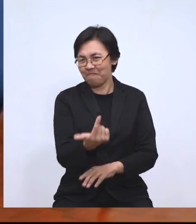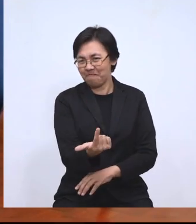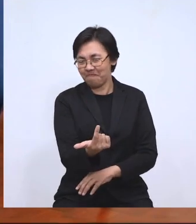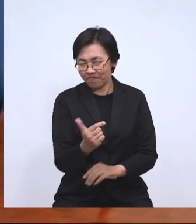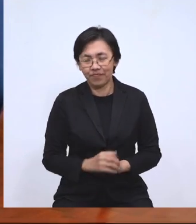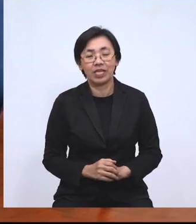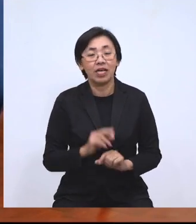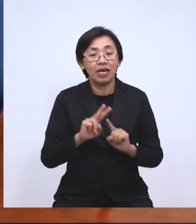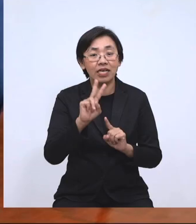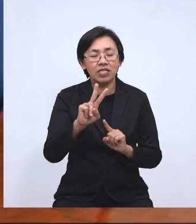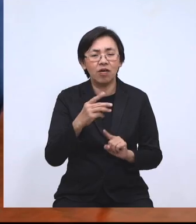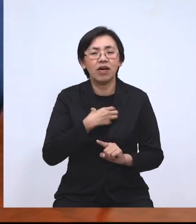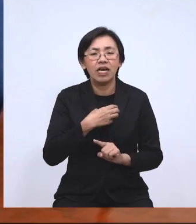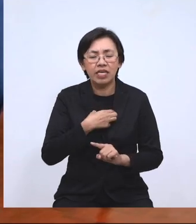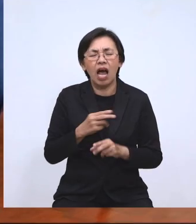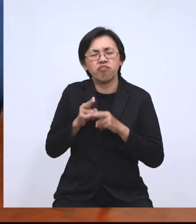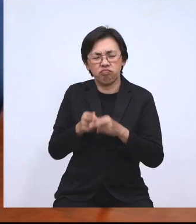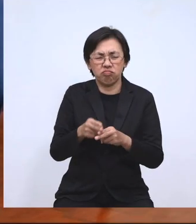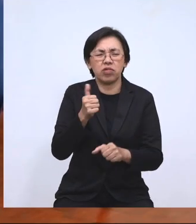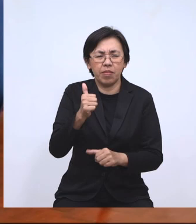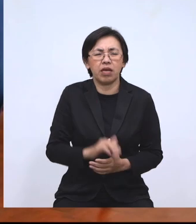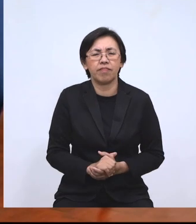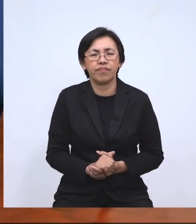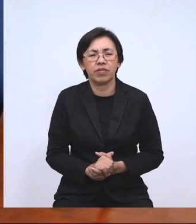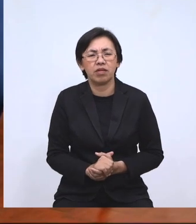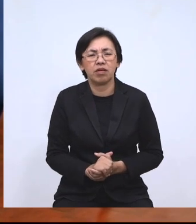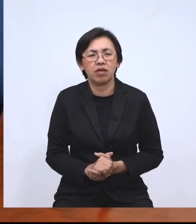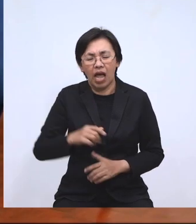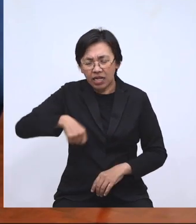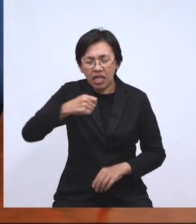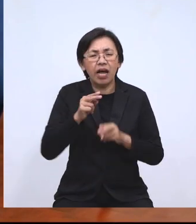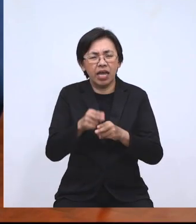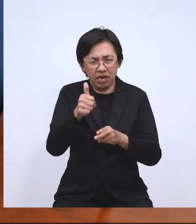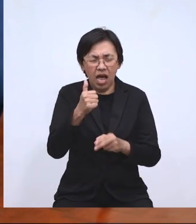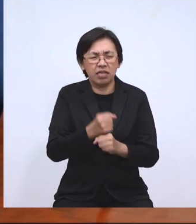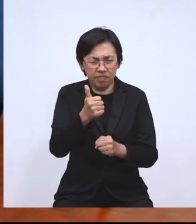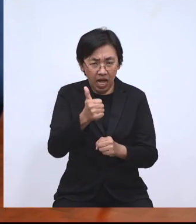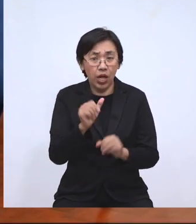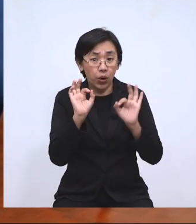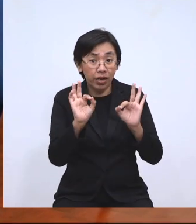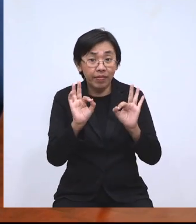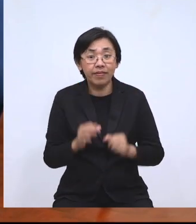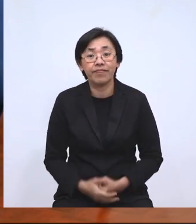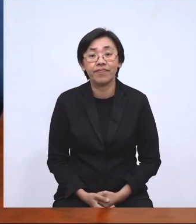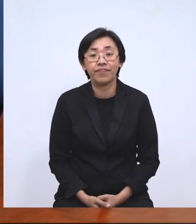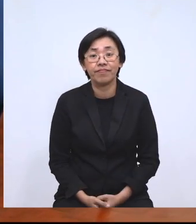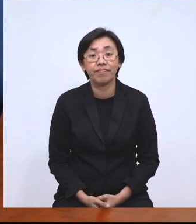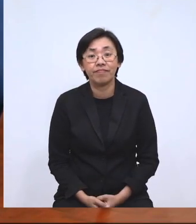ากแต่ว่าคำนี้ครูน้ำหวานอยากให้มอสยกเองกว่าจะแตะนิดเดียว มอสตักเองได้ มอสตักเองได้โอเค